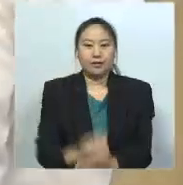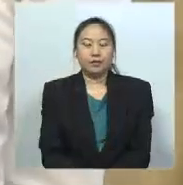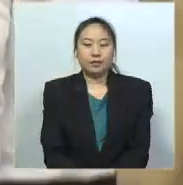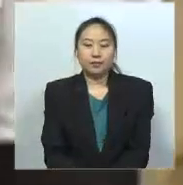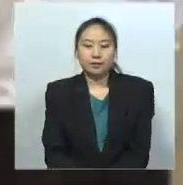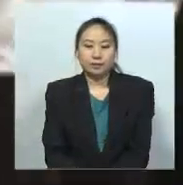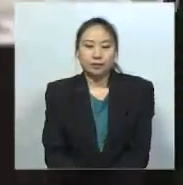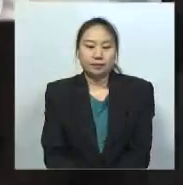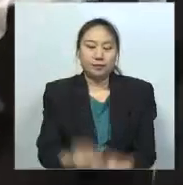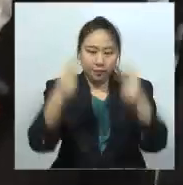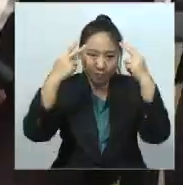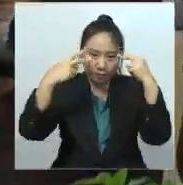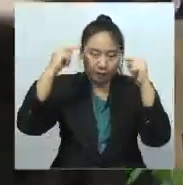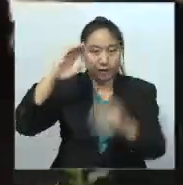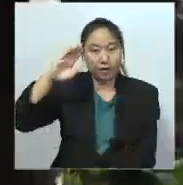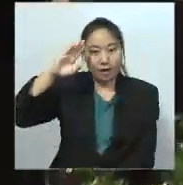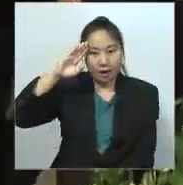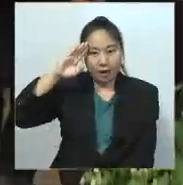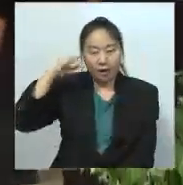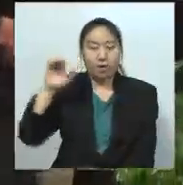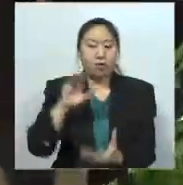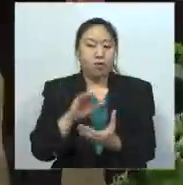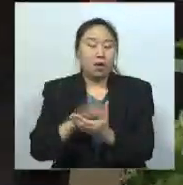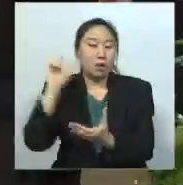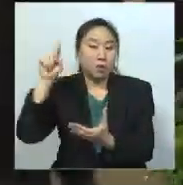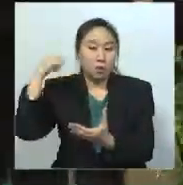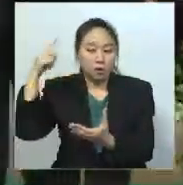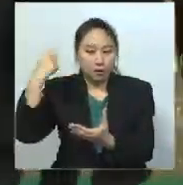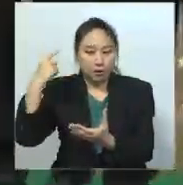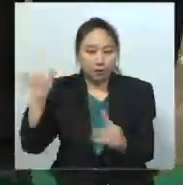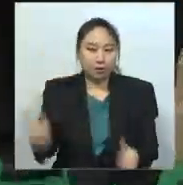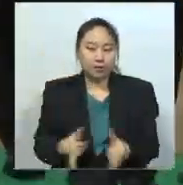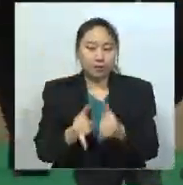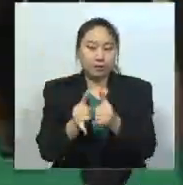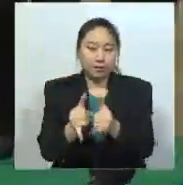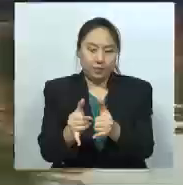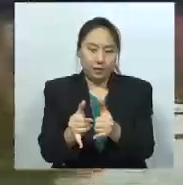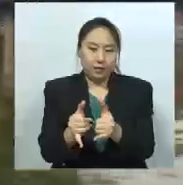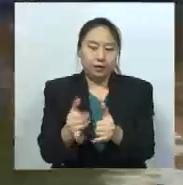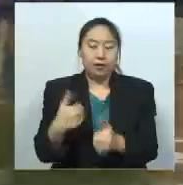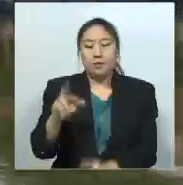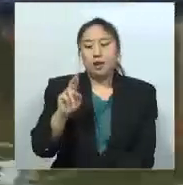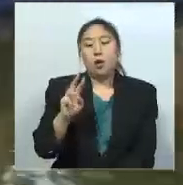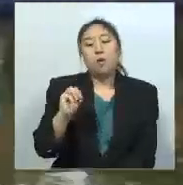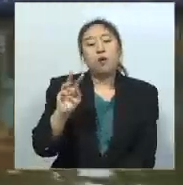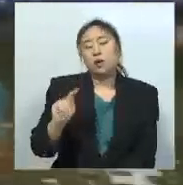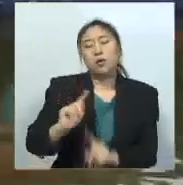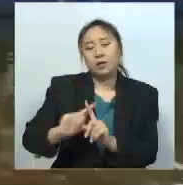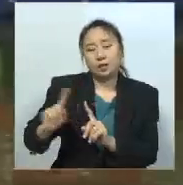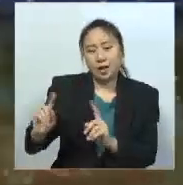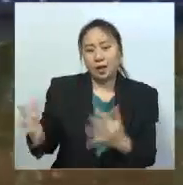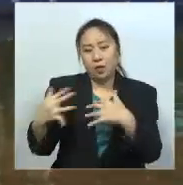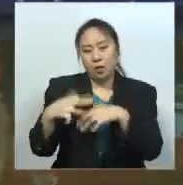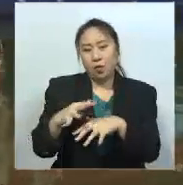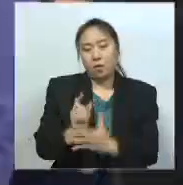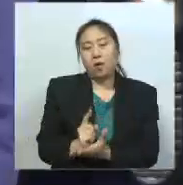ประยุทธ์จันทร์โอชานายกรัฐมนตรีพร้อมด้วยนางนราพรจันทร์โอชาภริยาและรัฐมนตรีต่างๆนะคะร่วมลอยก